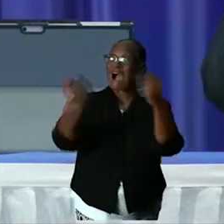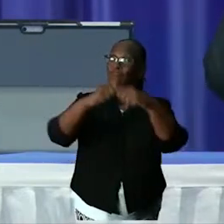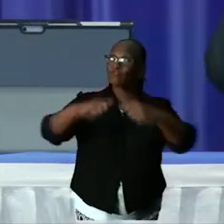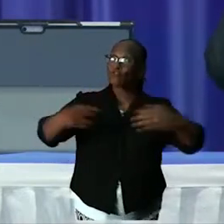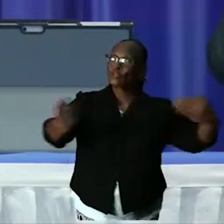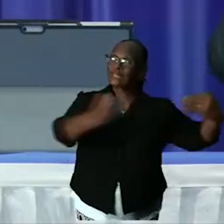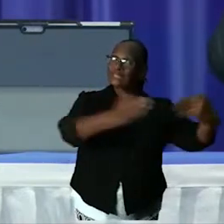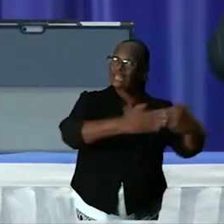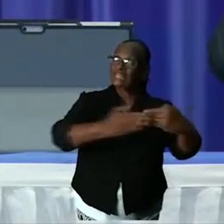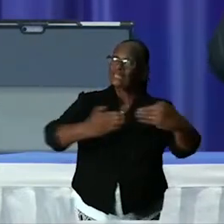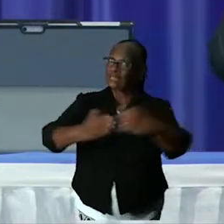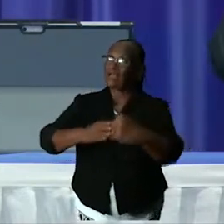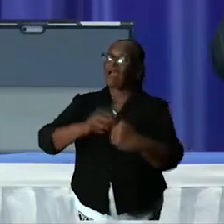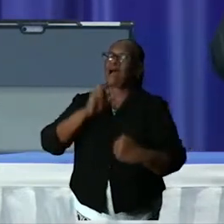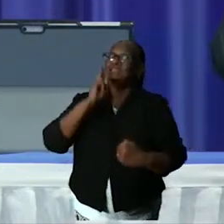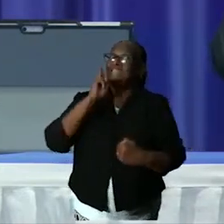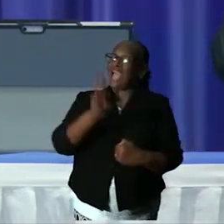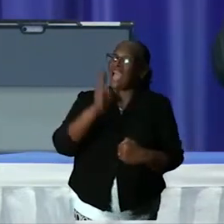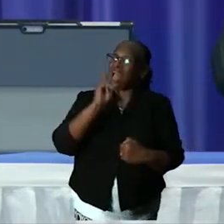het noodzakelijk is.